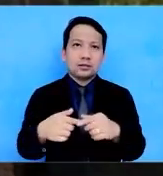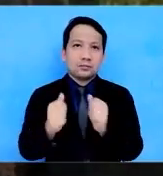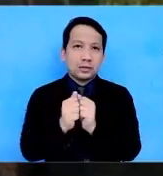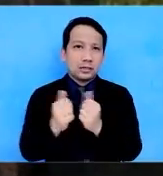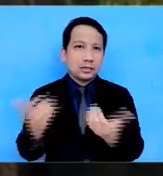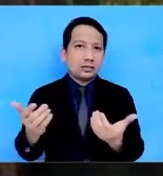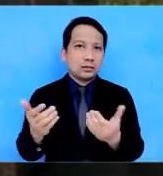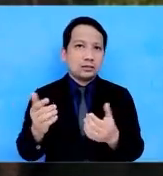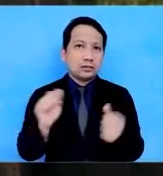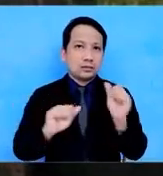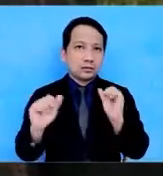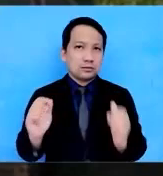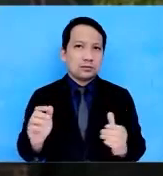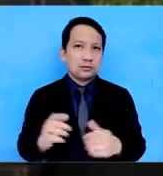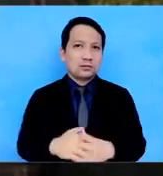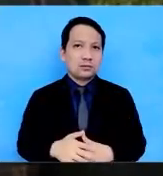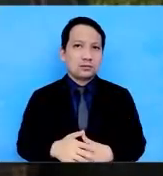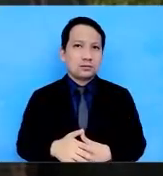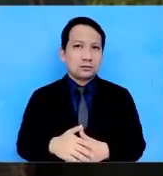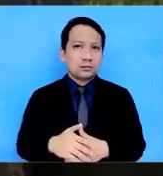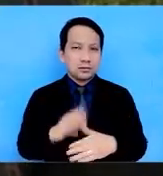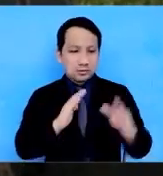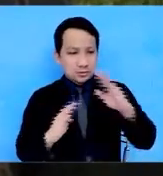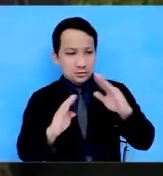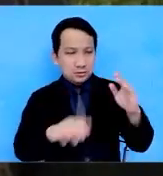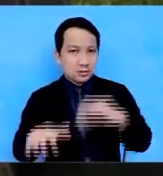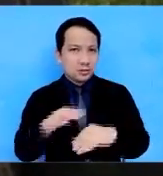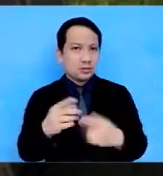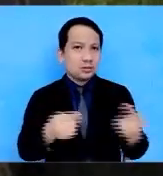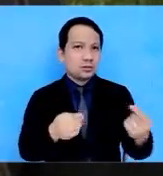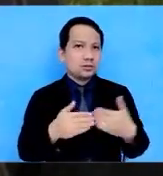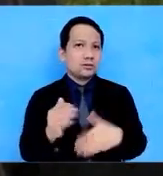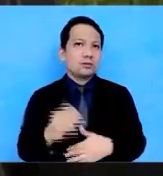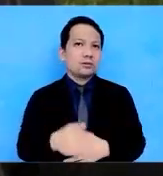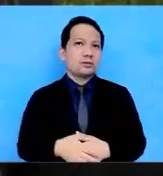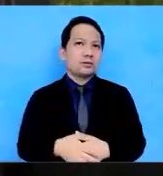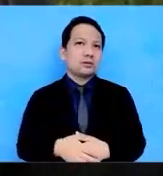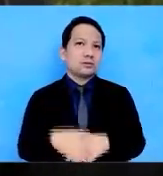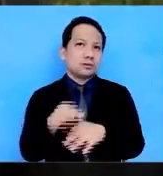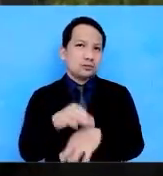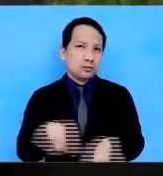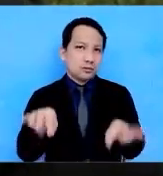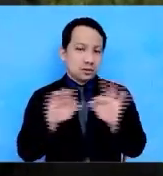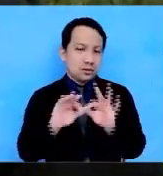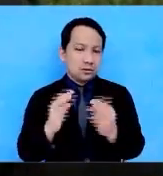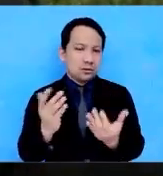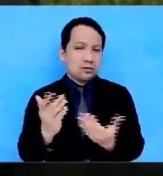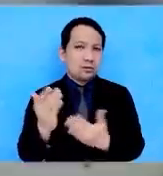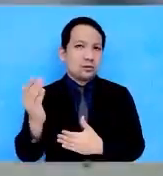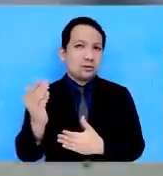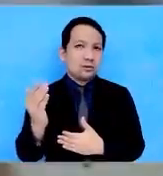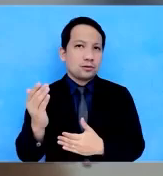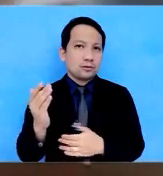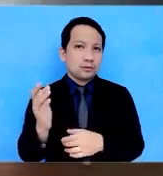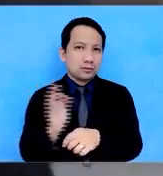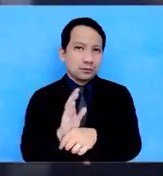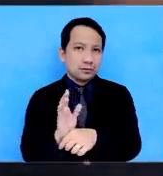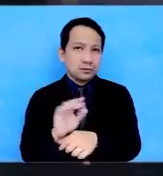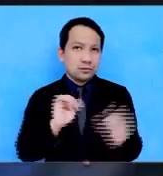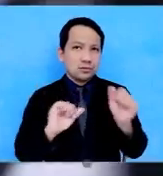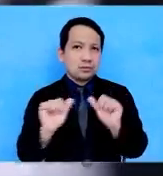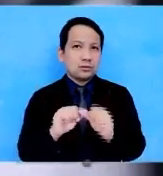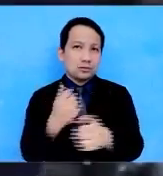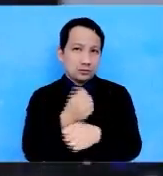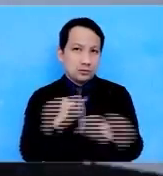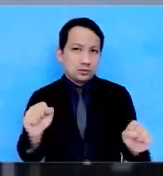And I've been doing martial arts for a long time, so very important, especially sa cinematic action, yung safety.